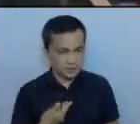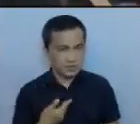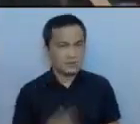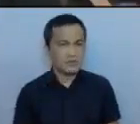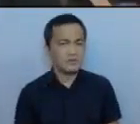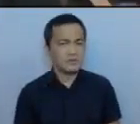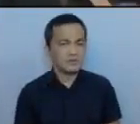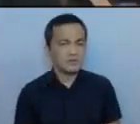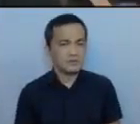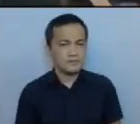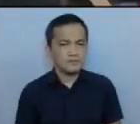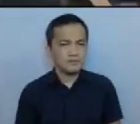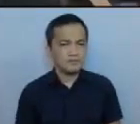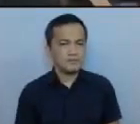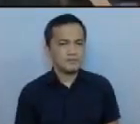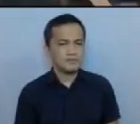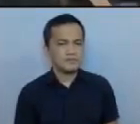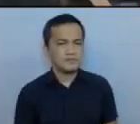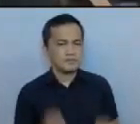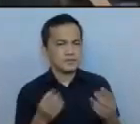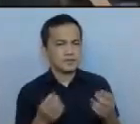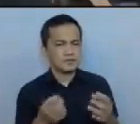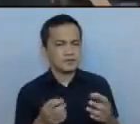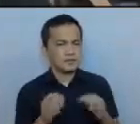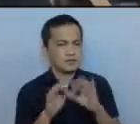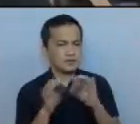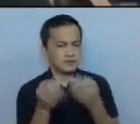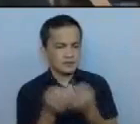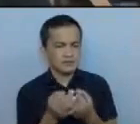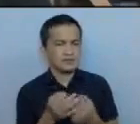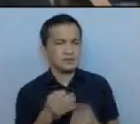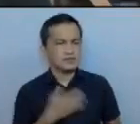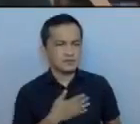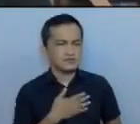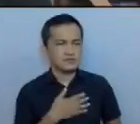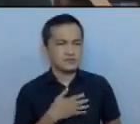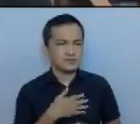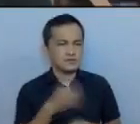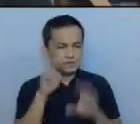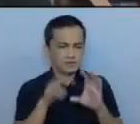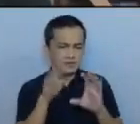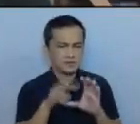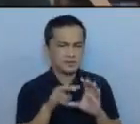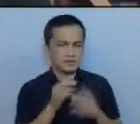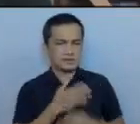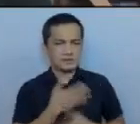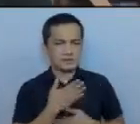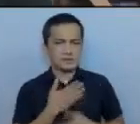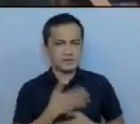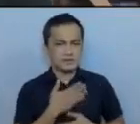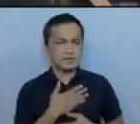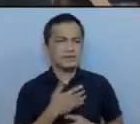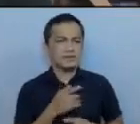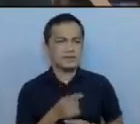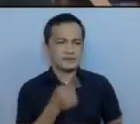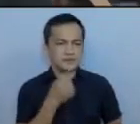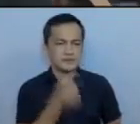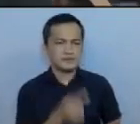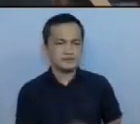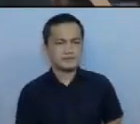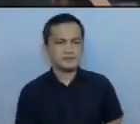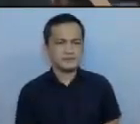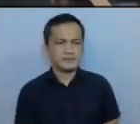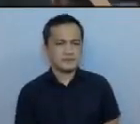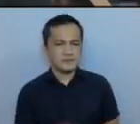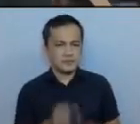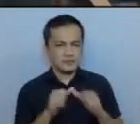Meron po mga buo yung pamilya na nagustuhan nila yung video ko at natutuwa sila. Sinasabi nila na ituloy ko yung